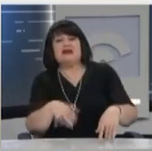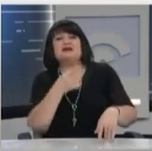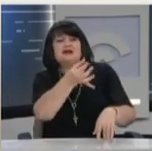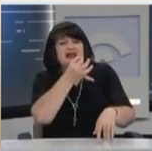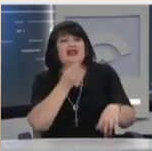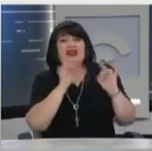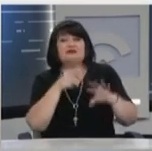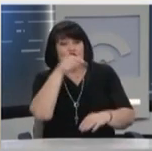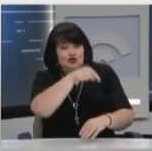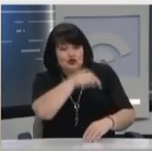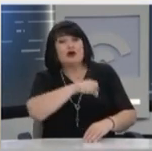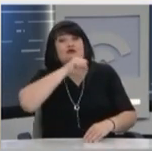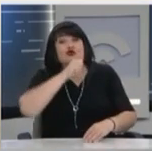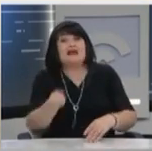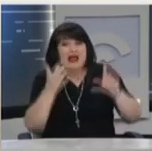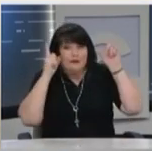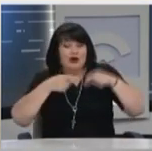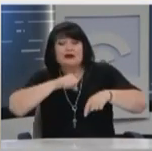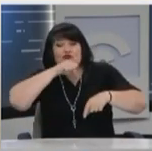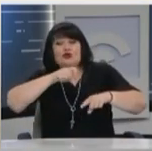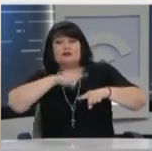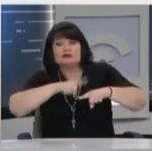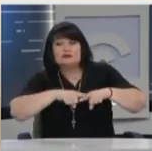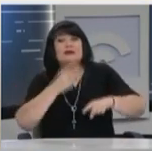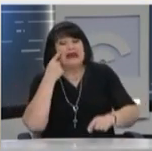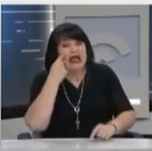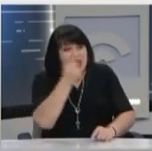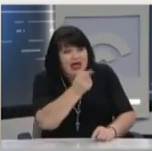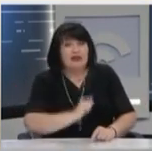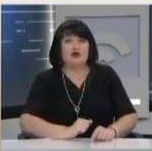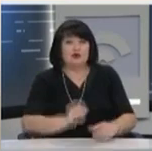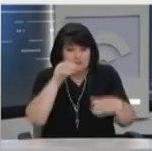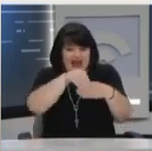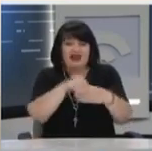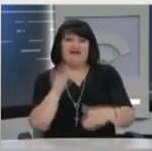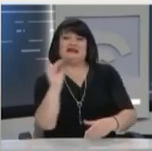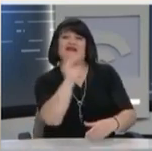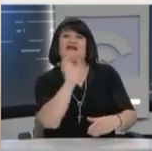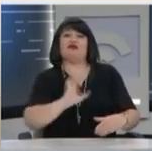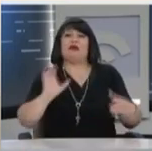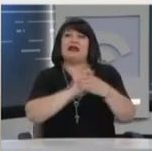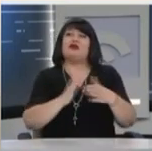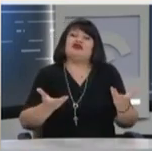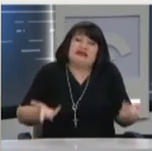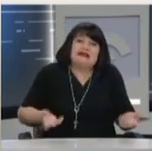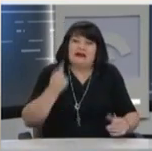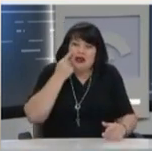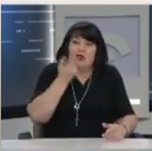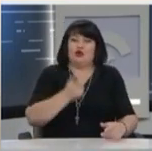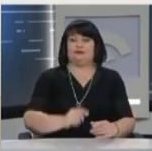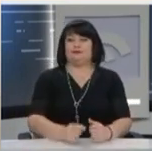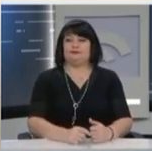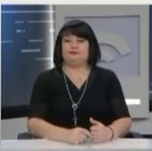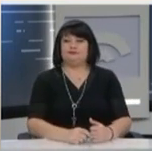θέλω τώρα εδώ εσάς τους πατριώτες και δημοκράτες και την κυβέρνηση του κ. Μητσοτάκη να κάνει παρεμβάσεις στην Ευρωπαϊκή Ένωση οπουδήποτε. Βέβαια, να το